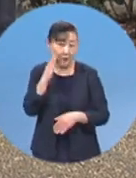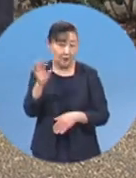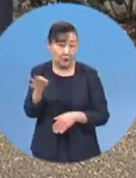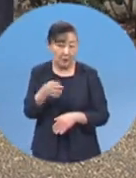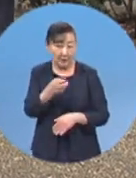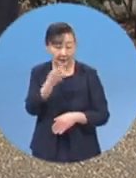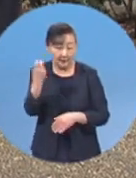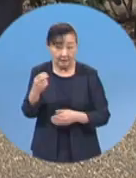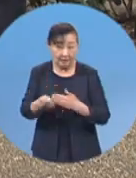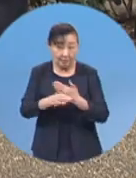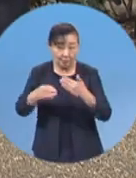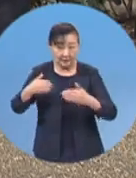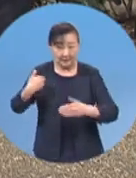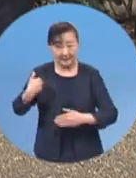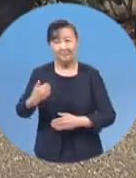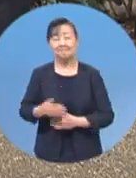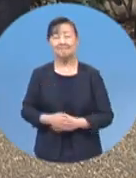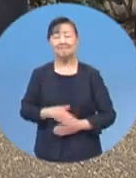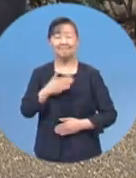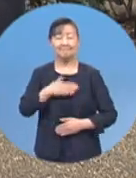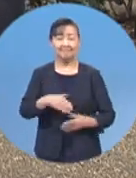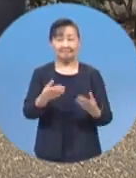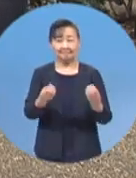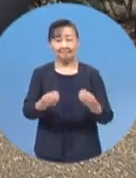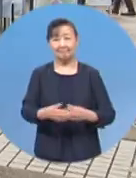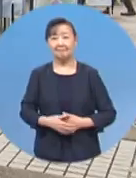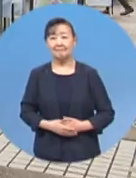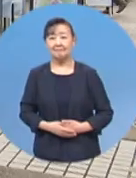見つかるかもしれません。 わかりました。